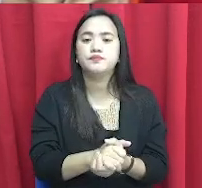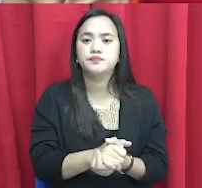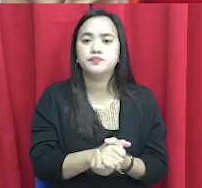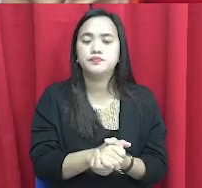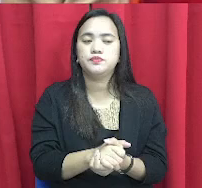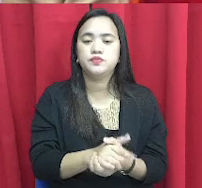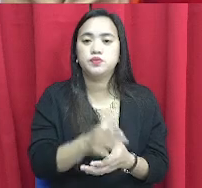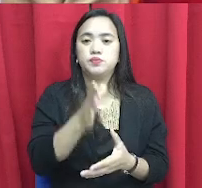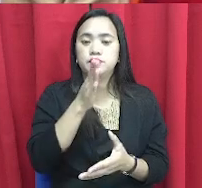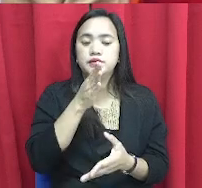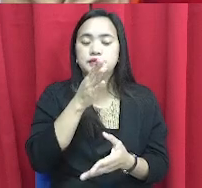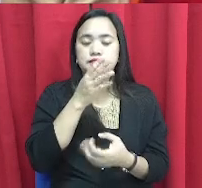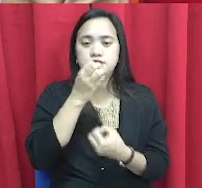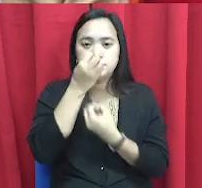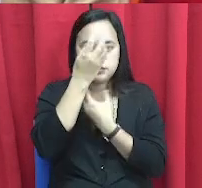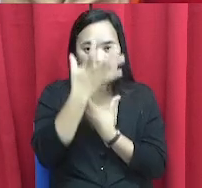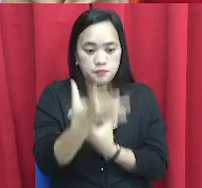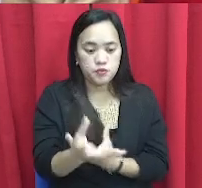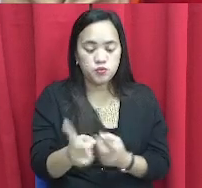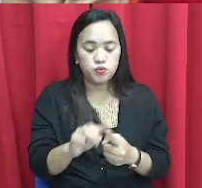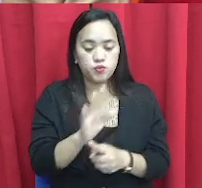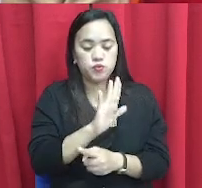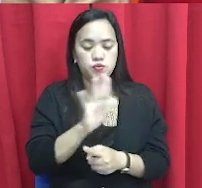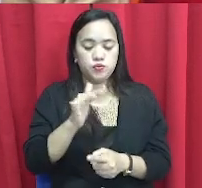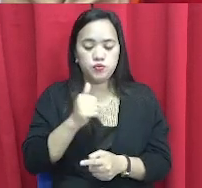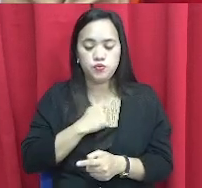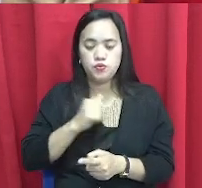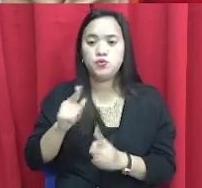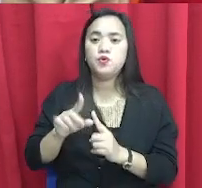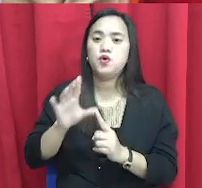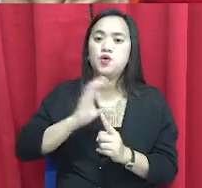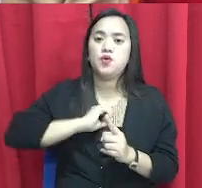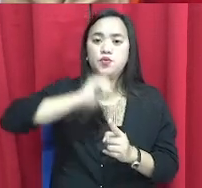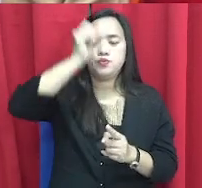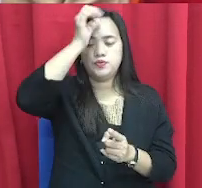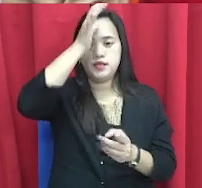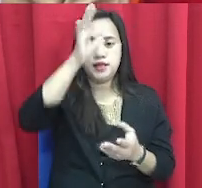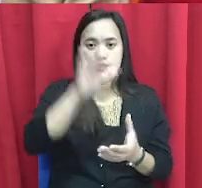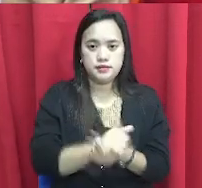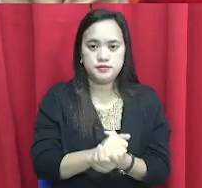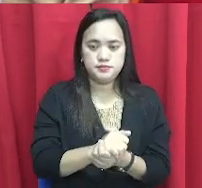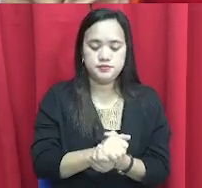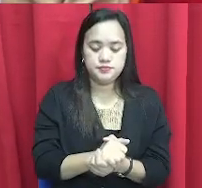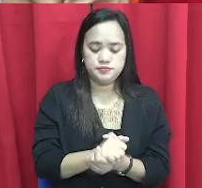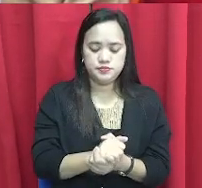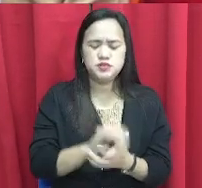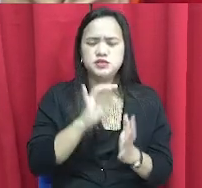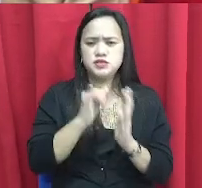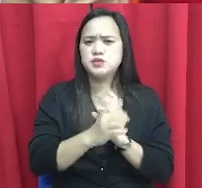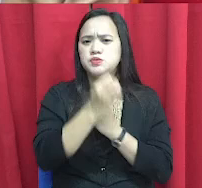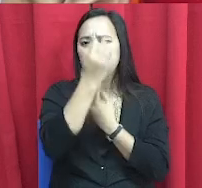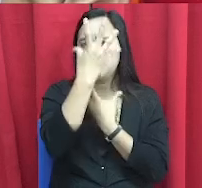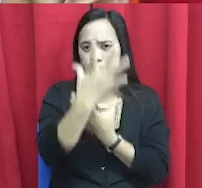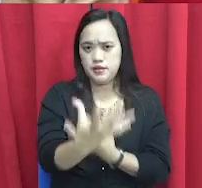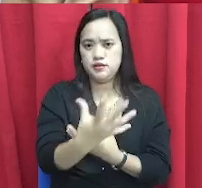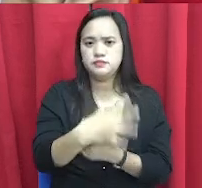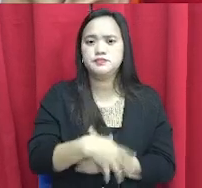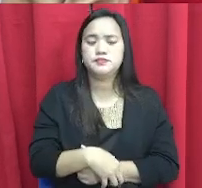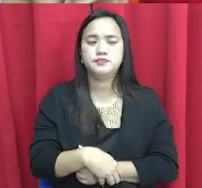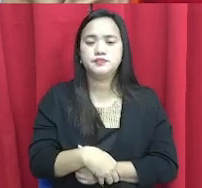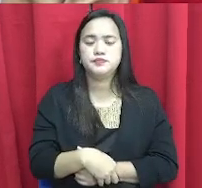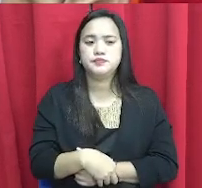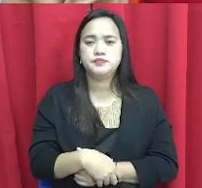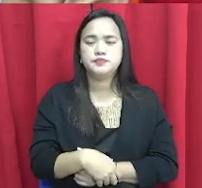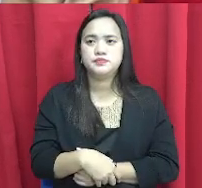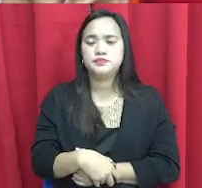Wives submit yourself to yourself to your own husband magsa-submit ka lang okay asawa